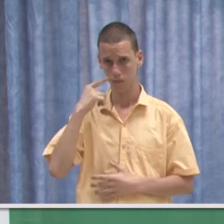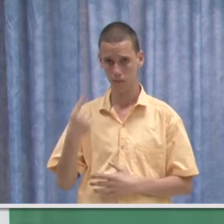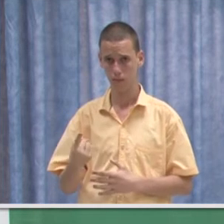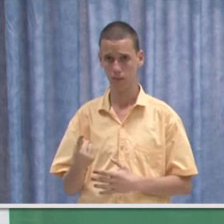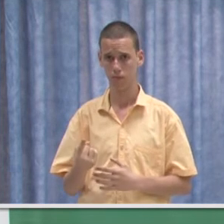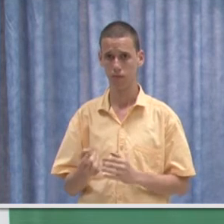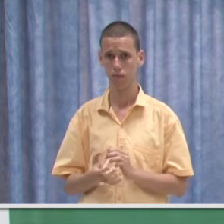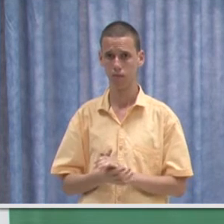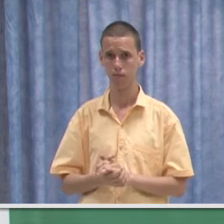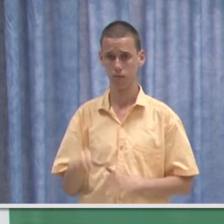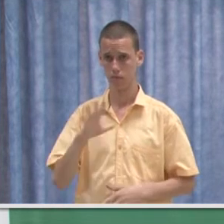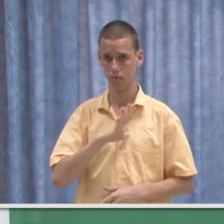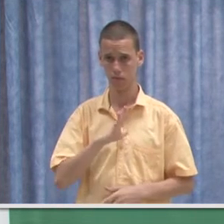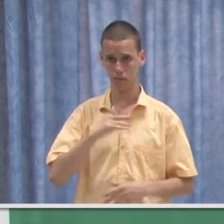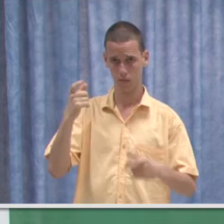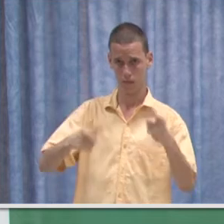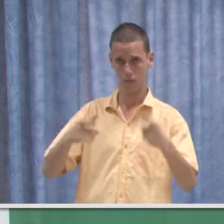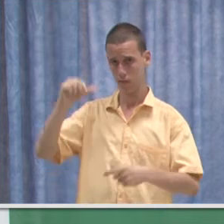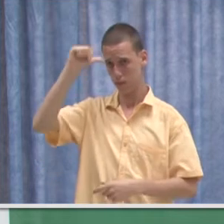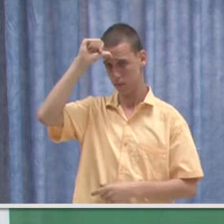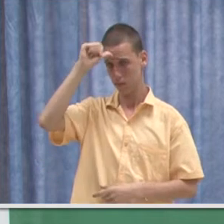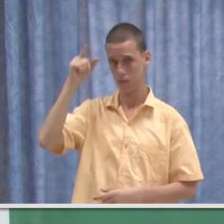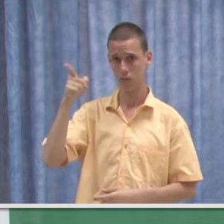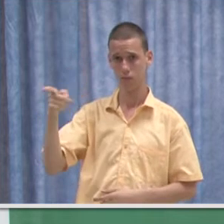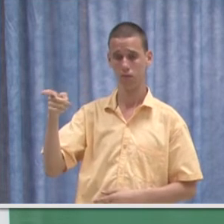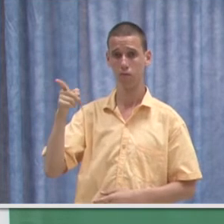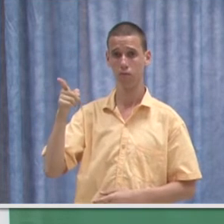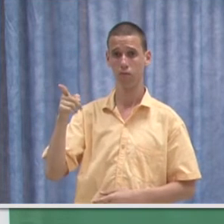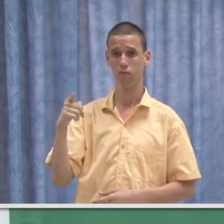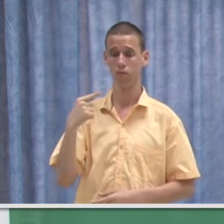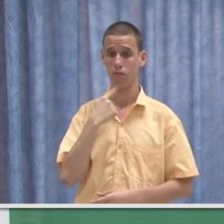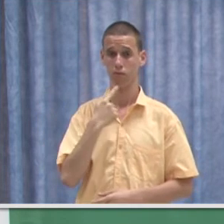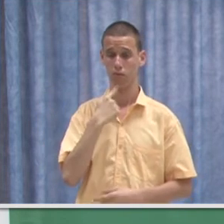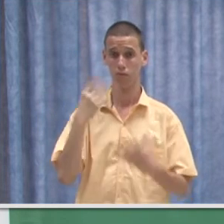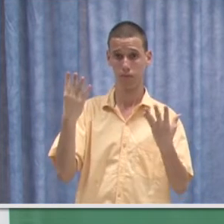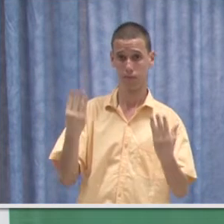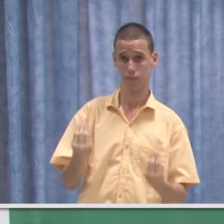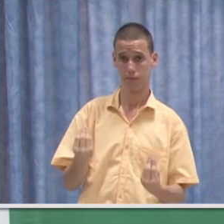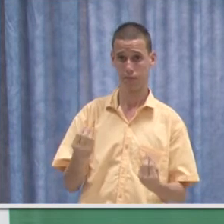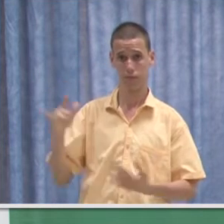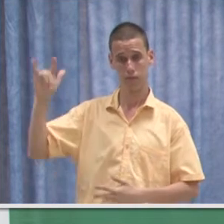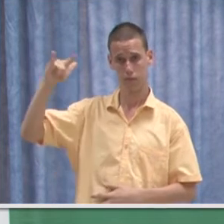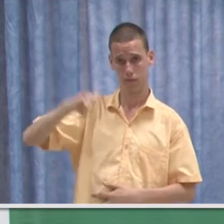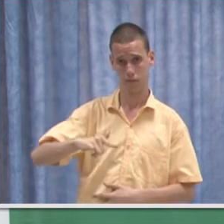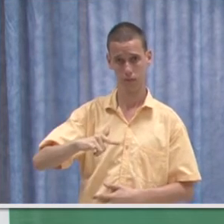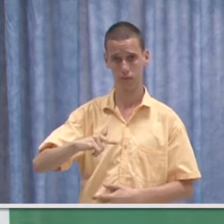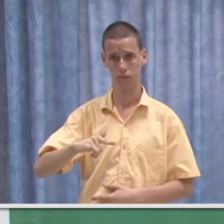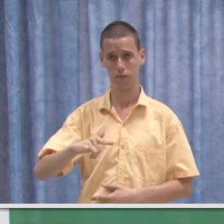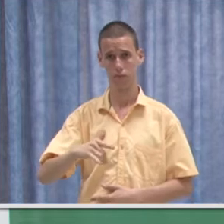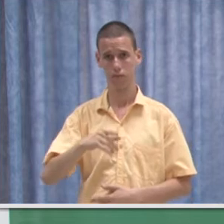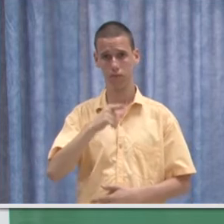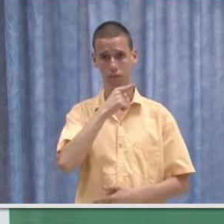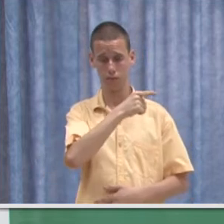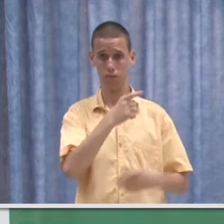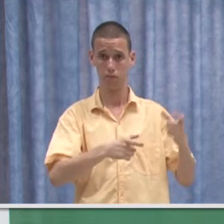l'aine, Sri Lanka, et tout le monde qui les prend, les retourne, c'est cela qui les retourne, le cas après pour l'ambassade. Et bien, qui n'a pas